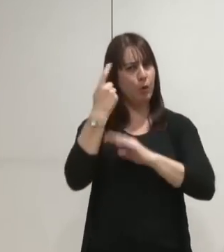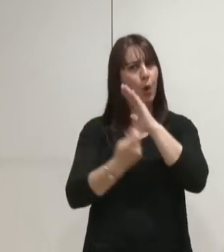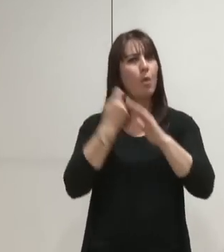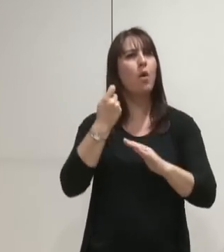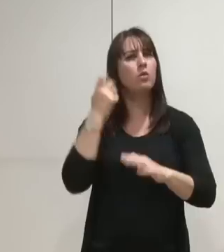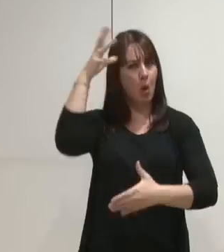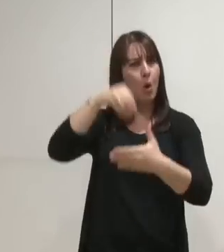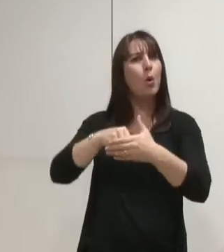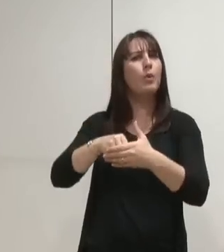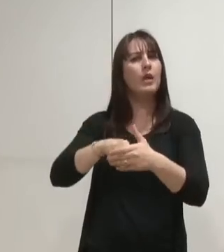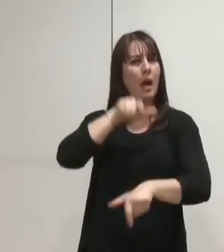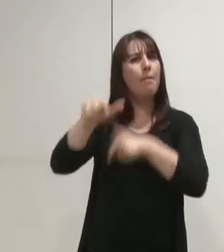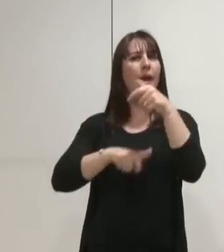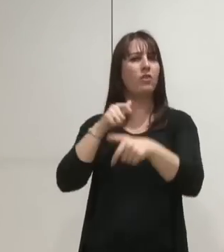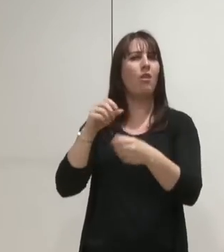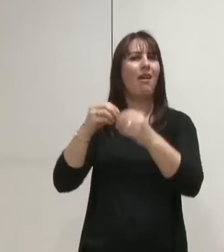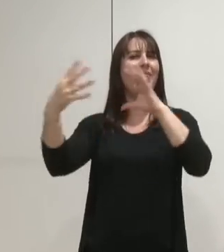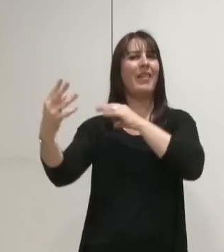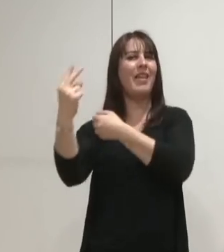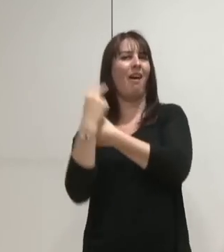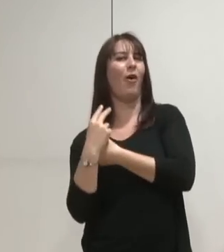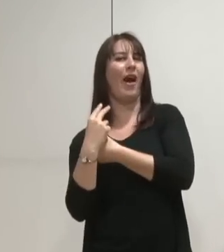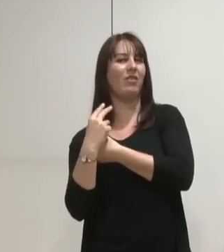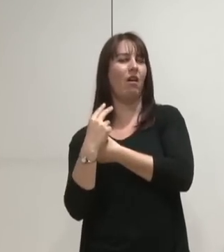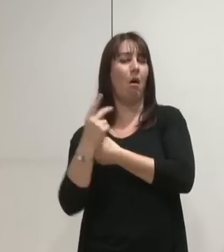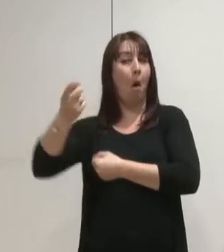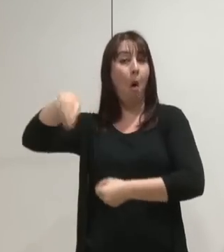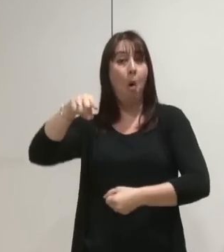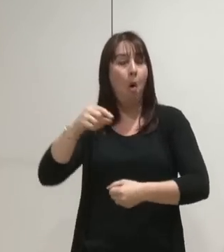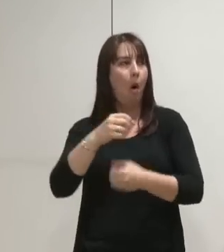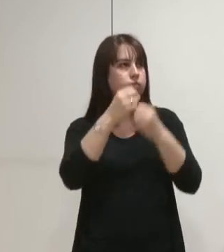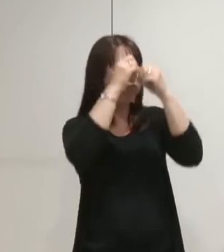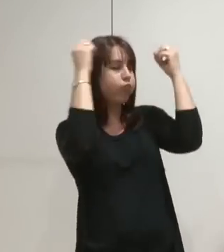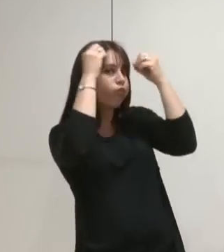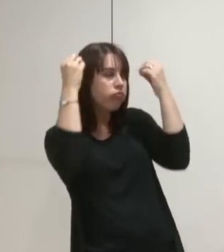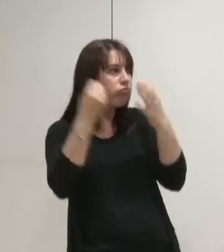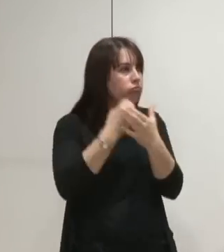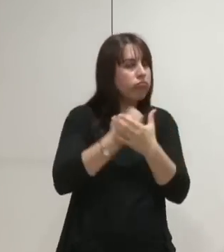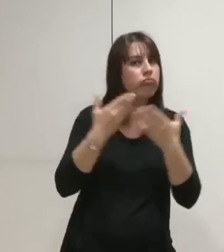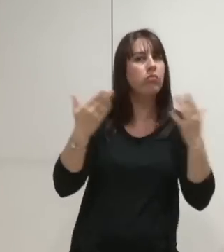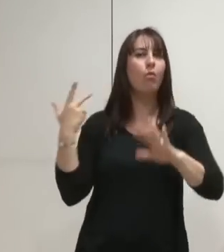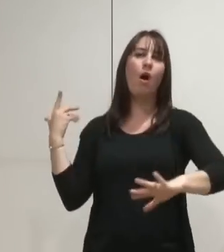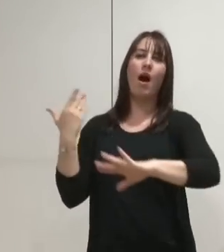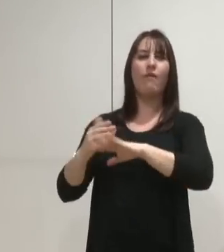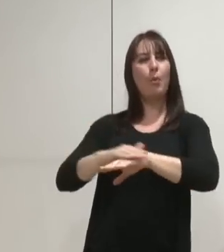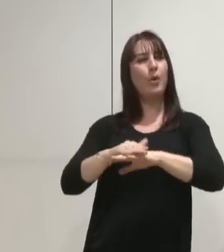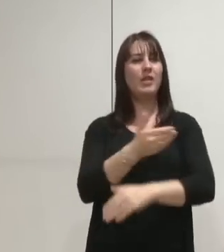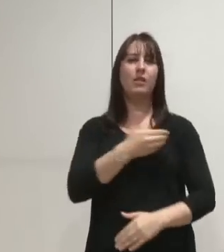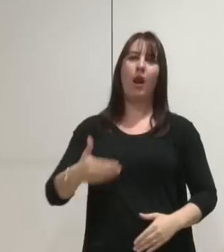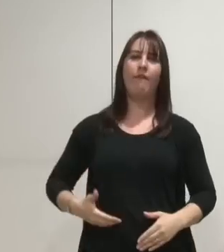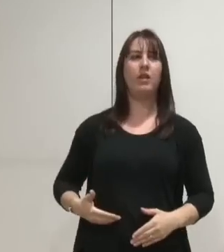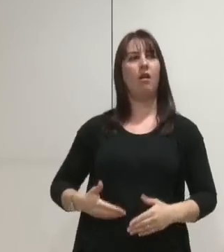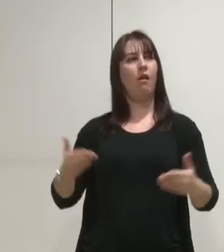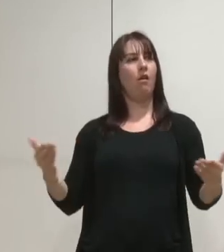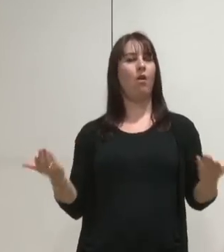personnes qui nous qui nous regardent et qui n'ont pas forcément toutes les explications sur ce qui a toujours été présenté en matière de politique de la ville et